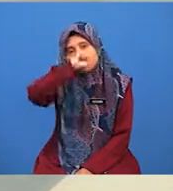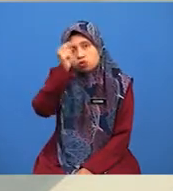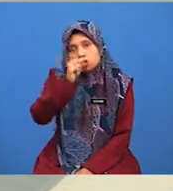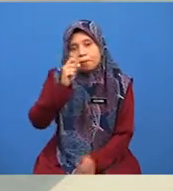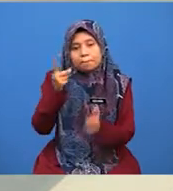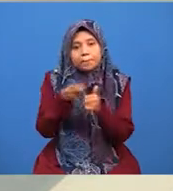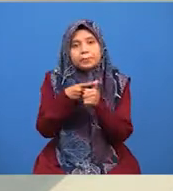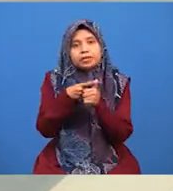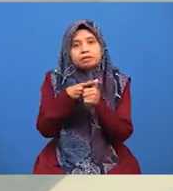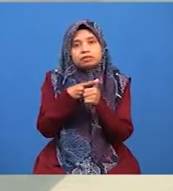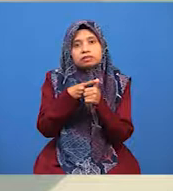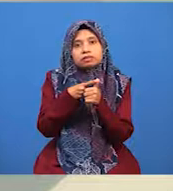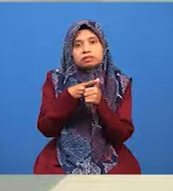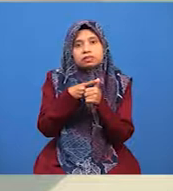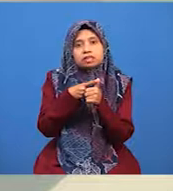Soalan pertama.